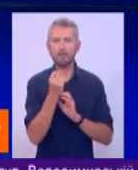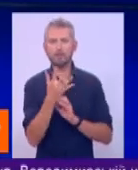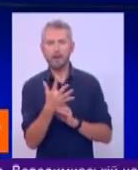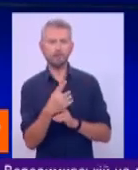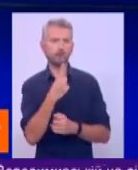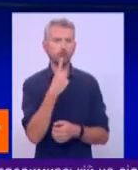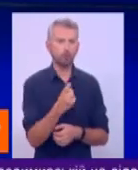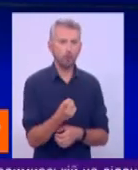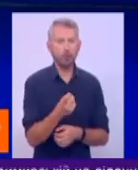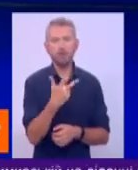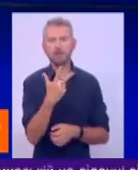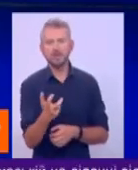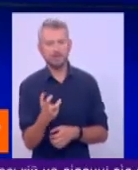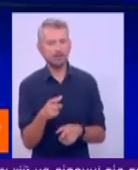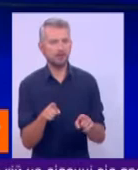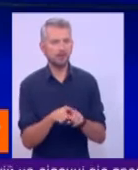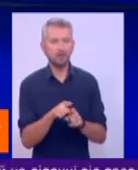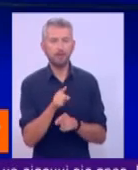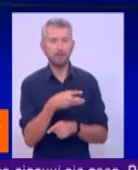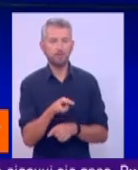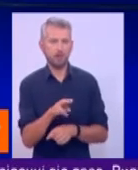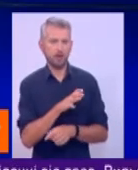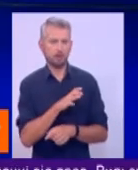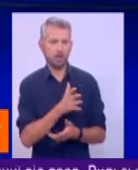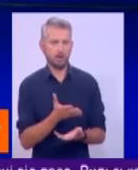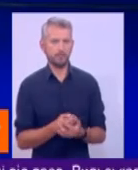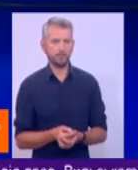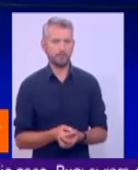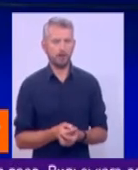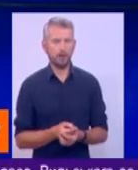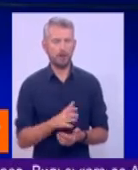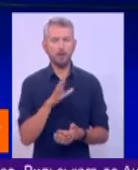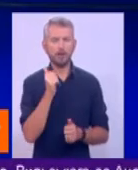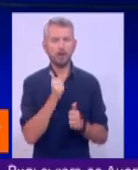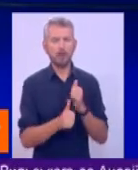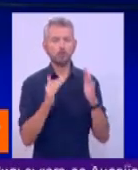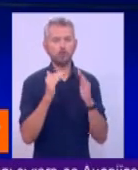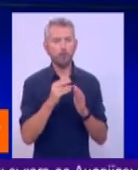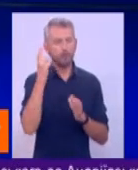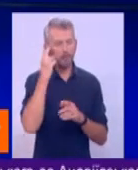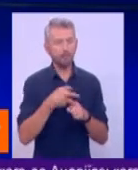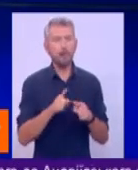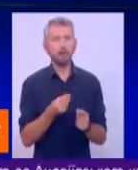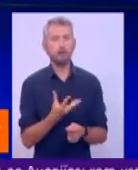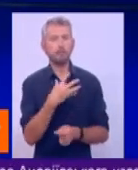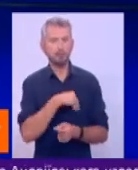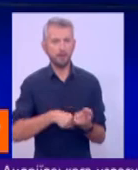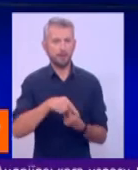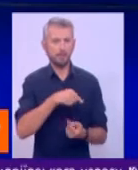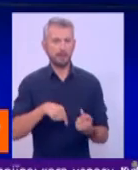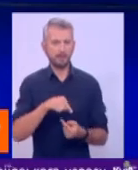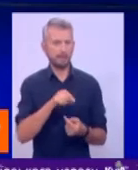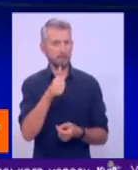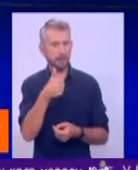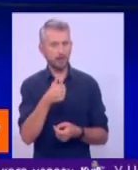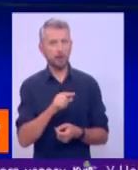15, 100, 300, вы миллионер. Да, в каждый дом в Киеве это прибыльный бизнес.